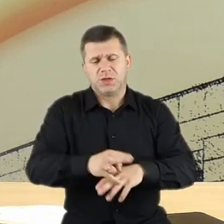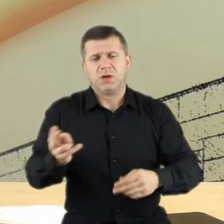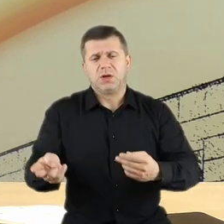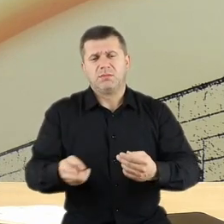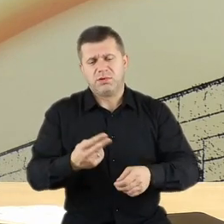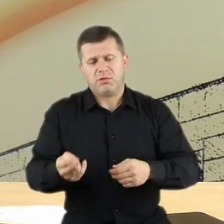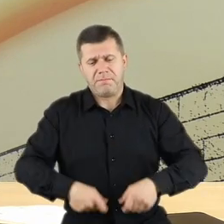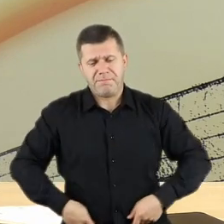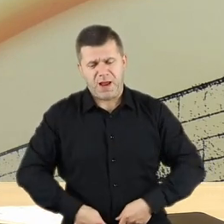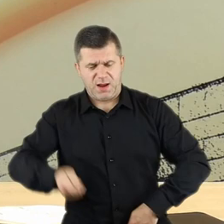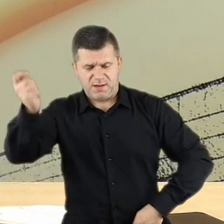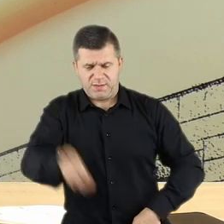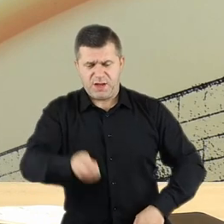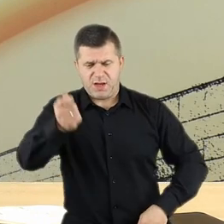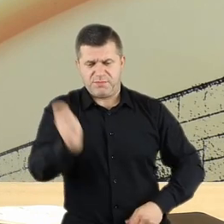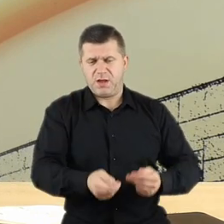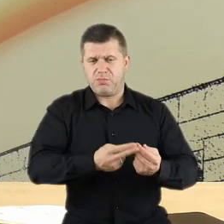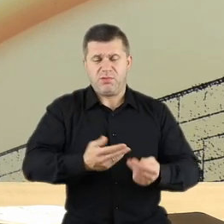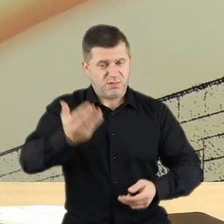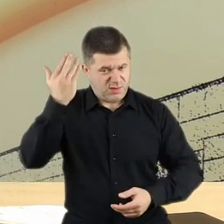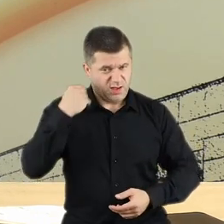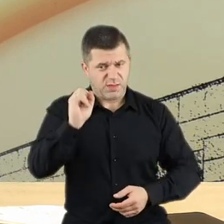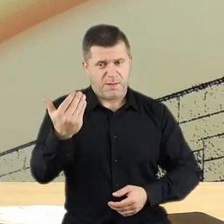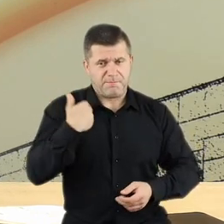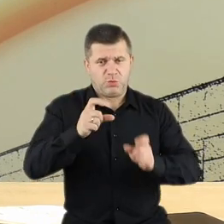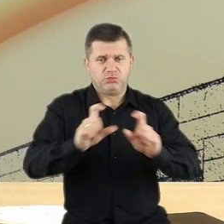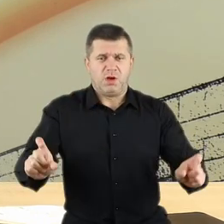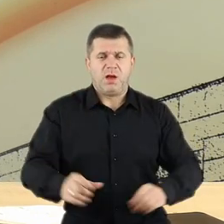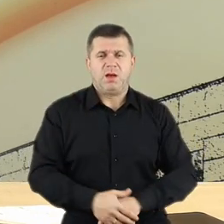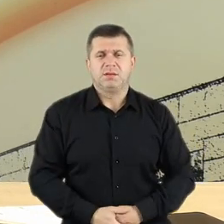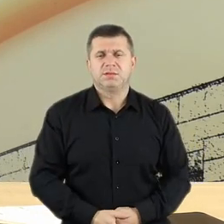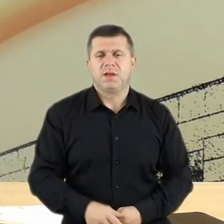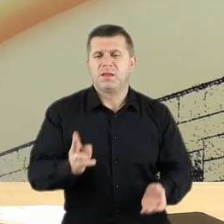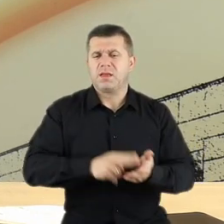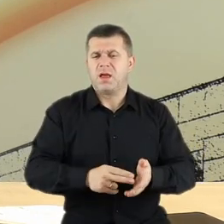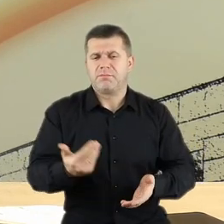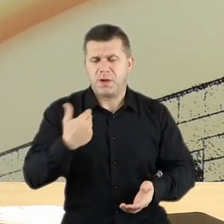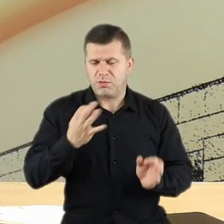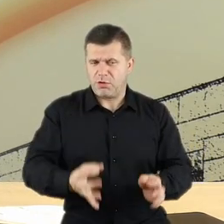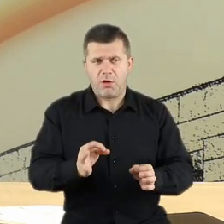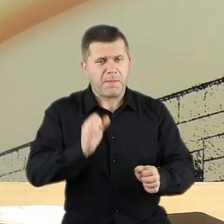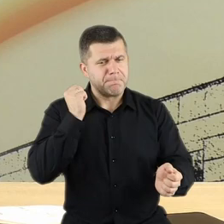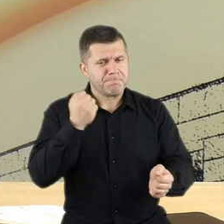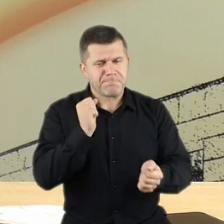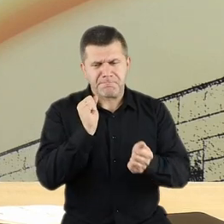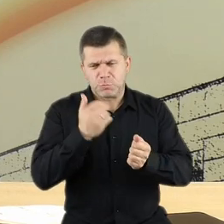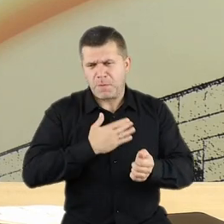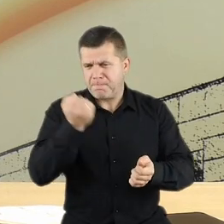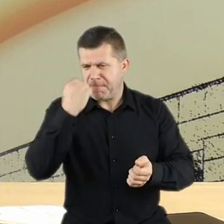nauczyciela upadkiem No takie były czasy tak było czasy naprawdę nam się bardzo zmieniły